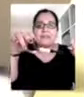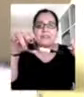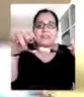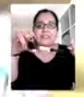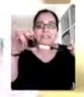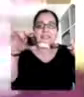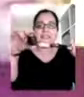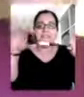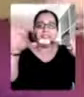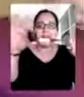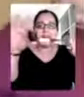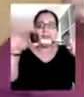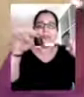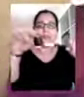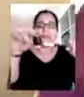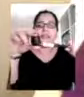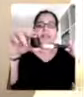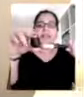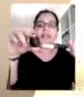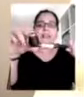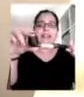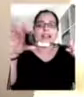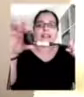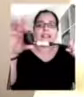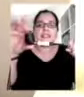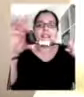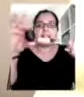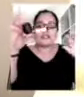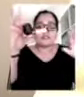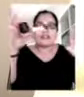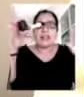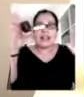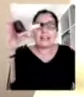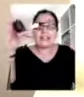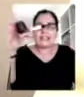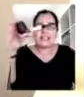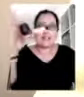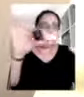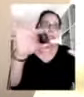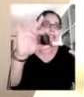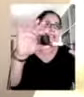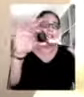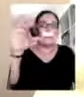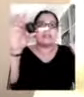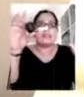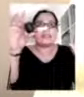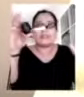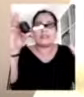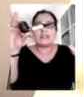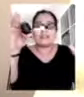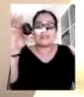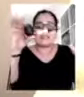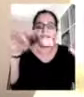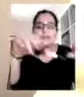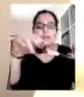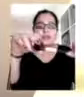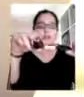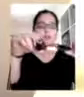bir şey alıp geliyorum kendime. Tamamdır o zaman. Arkadaşlar, öncelikle herkese iyi akşamlar. Bir